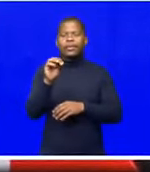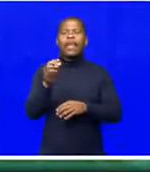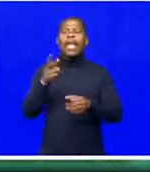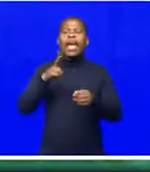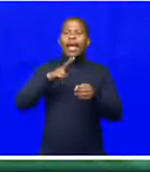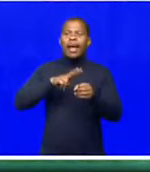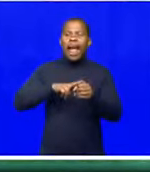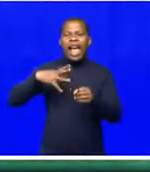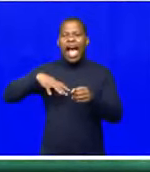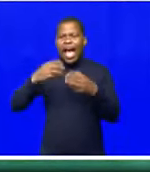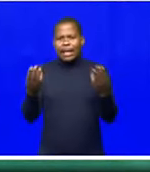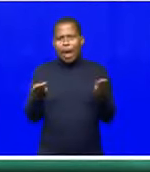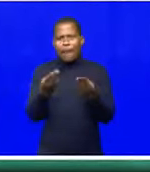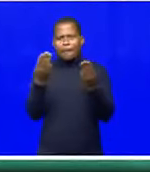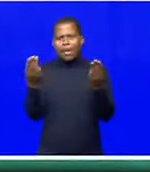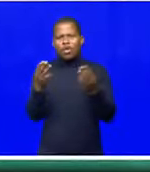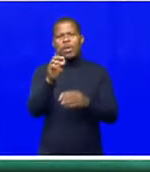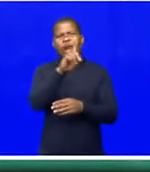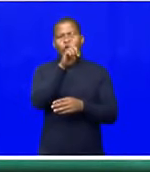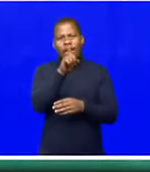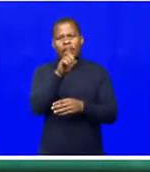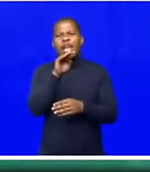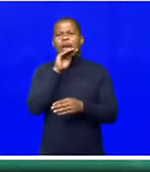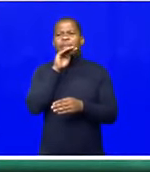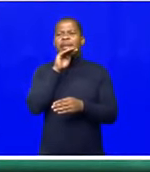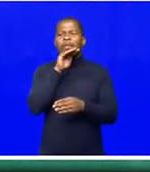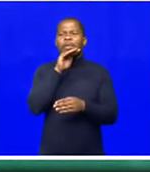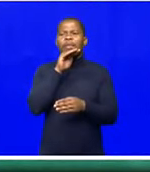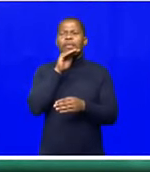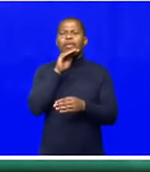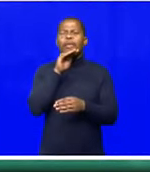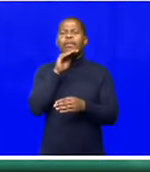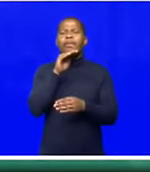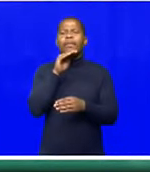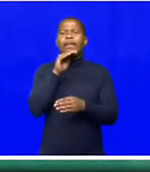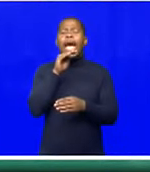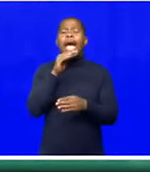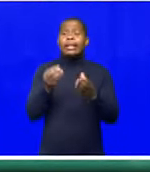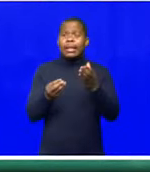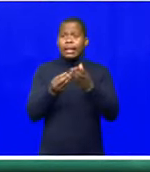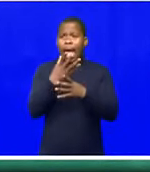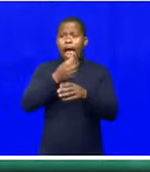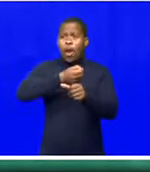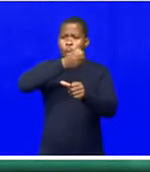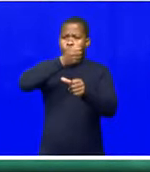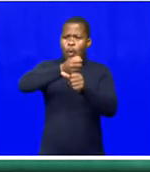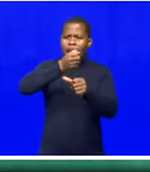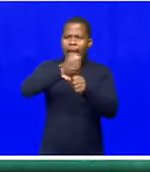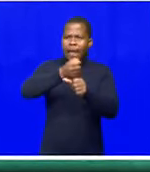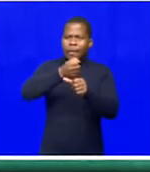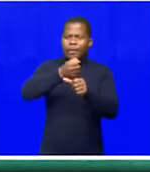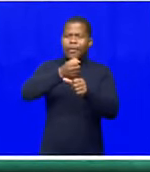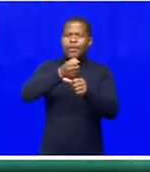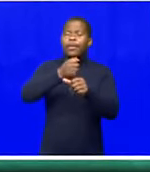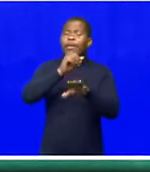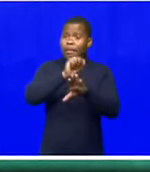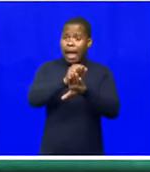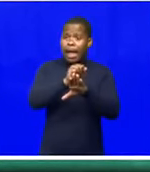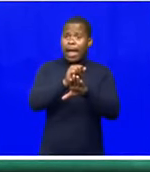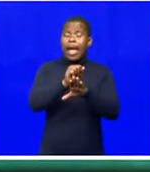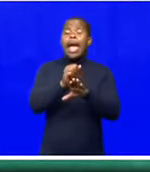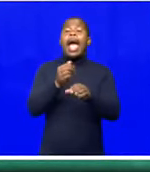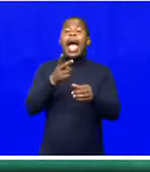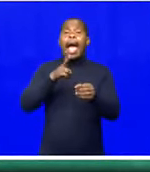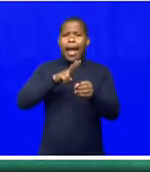lo munye angabuta ukuthi tipheleleni nawo onke emaparts latsingekile atikakapheleli ke onke emaparts kepha